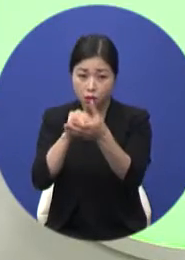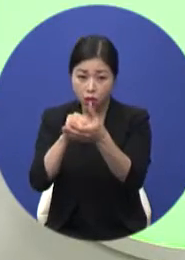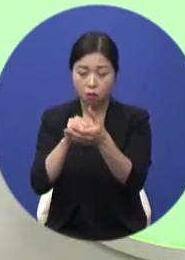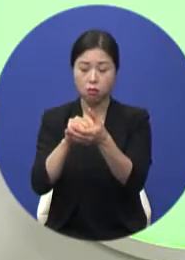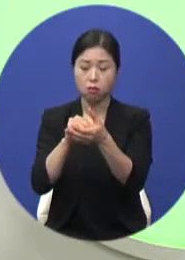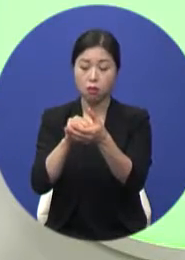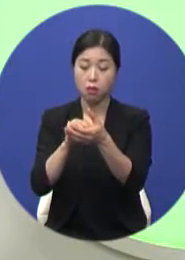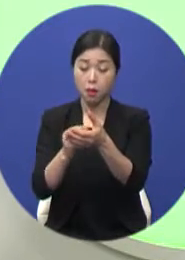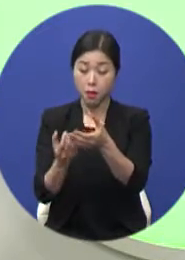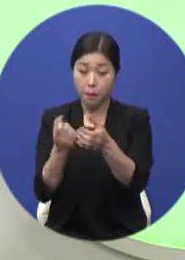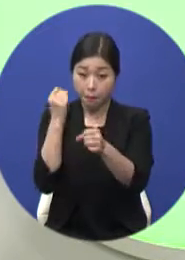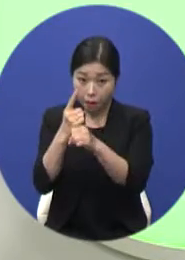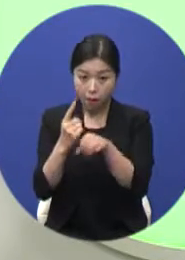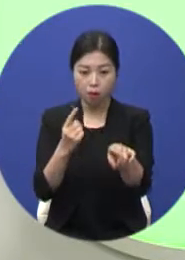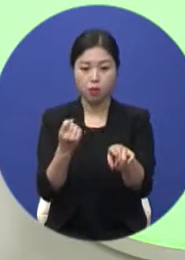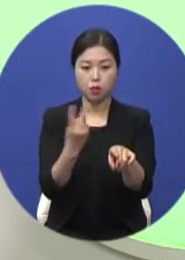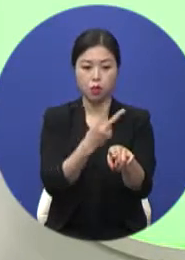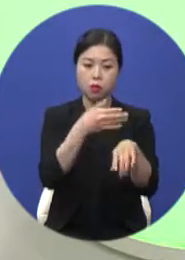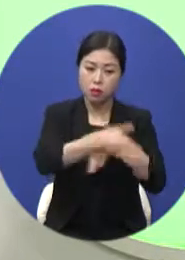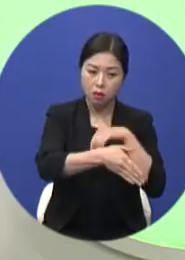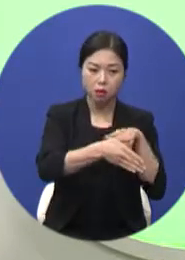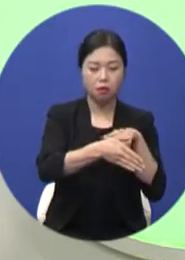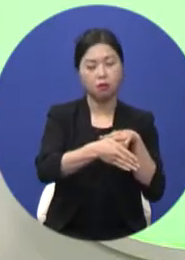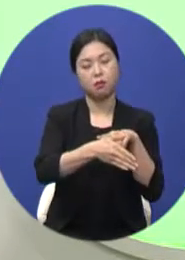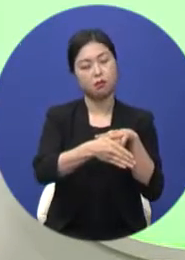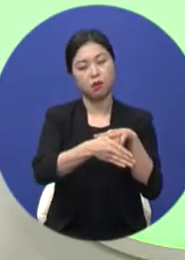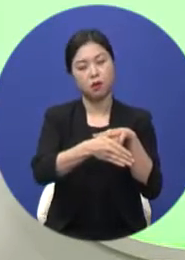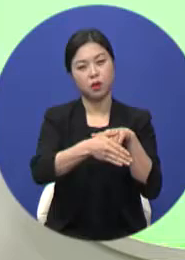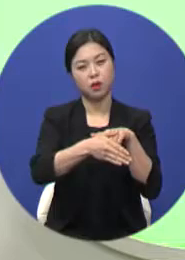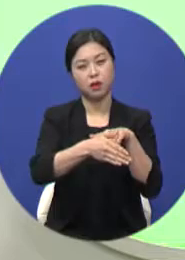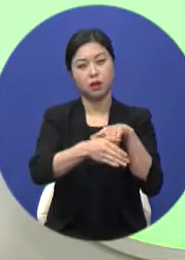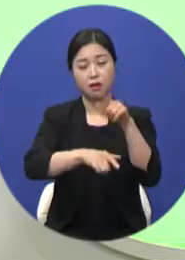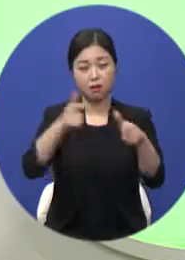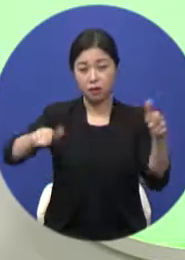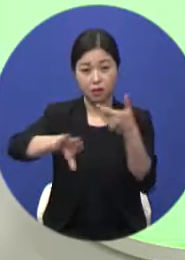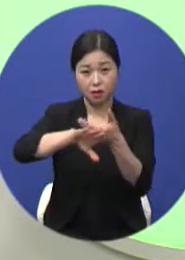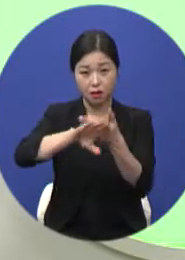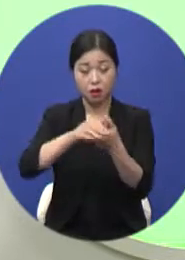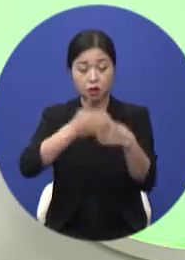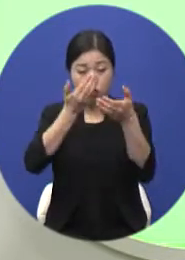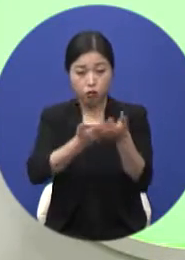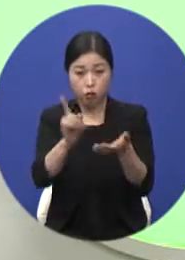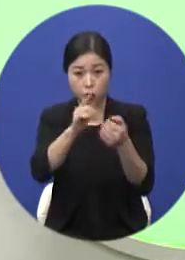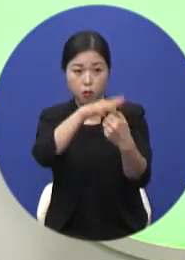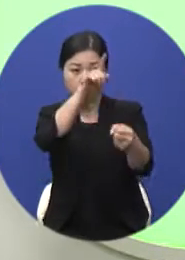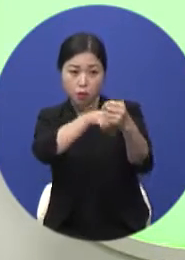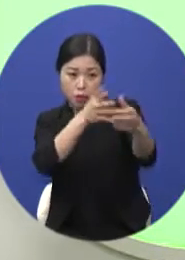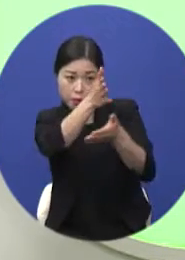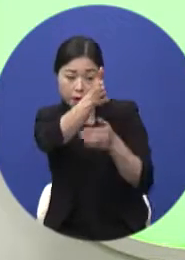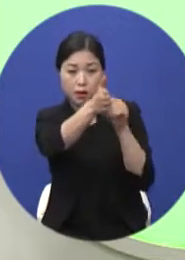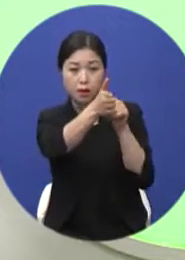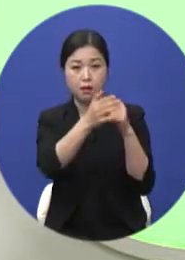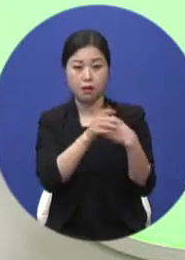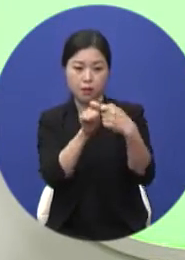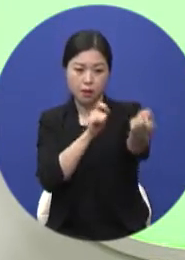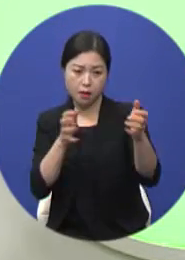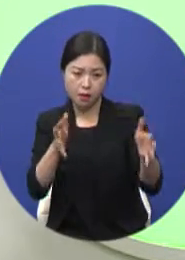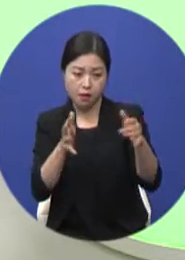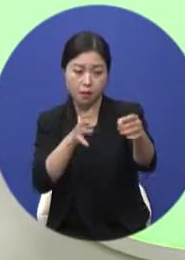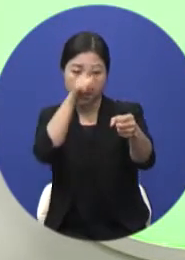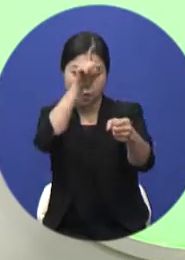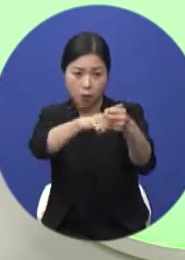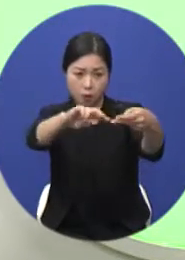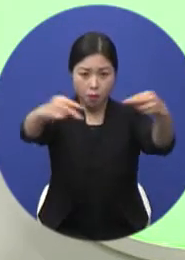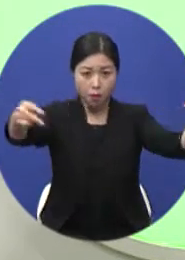방향이다. 내가 어디로 뛰어갈 건지 목표치를 마라톤도 하면은 저기 달리기를 할 때 목표치가 있고 거기를 향해서